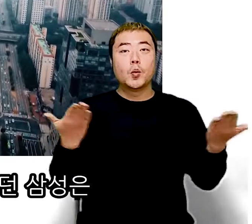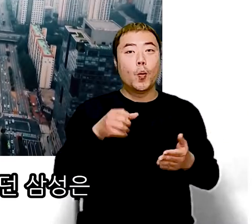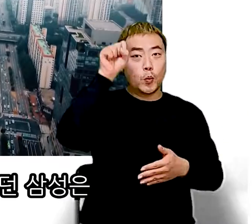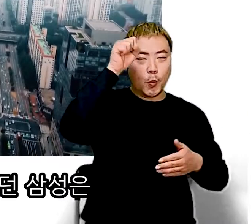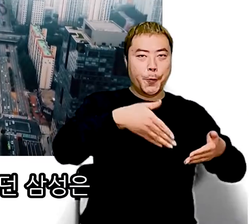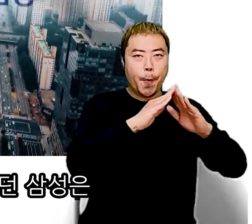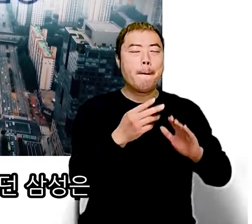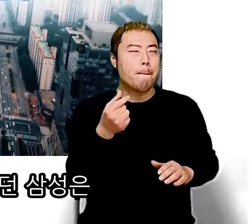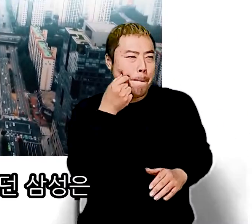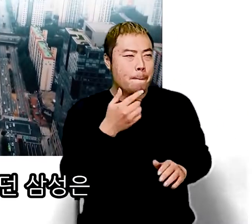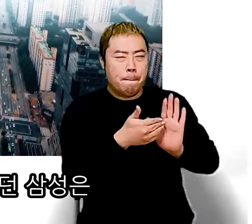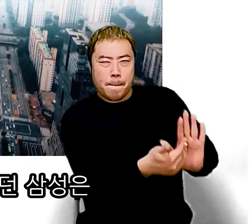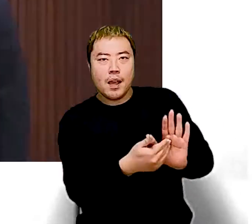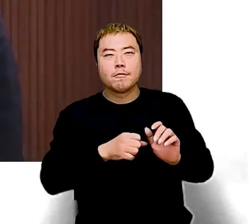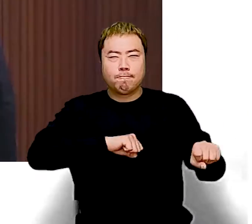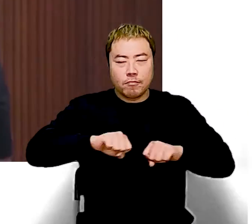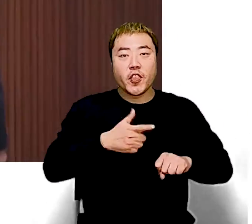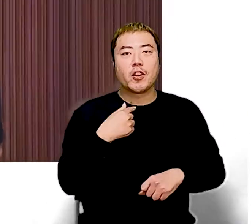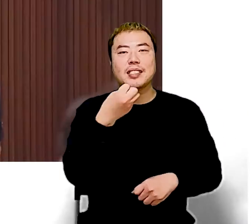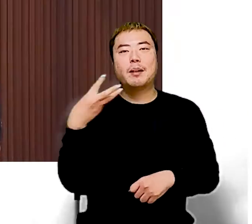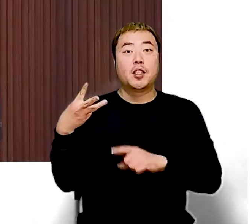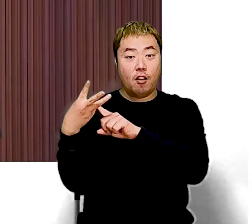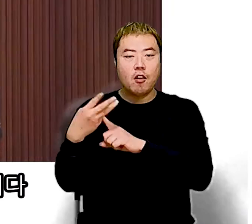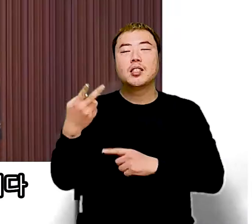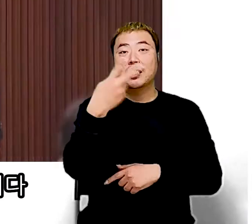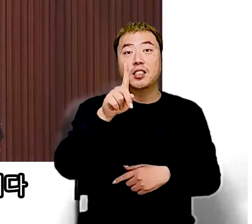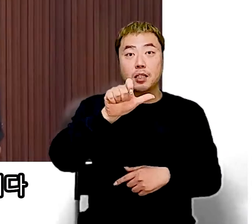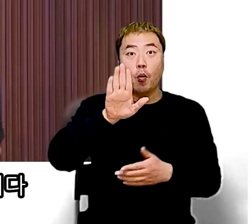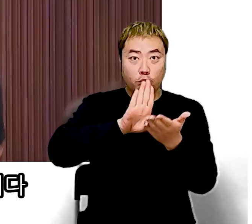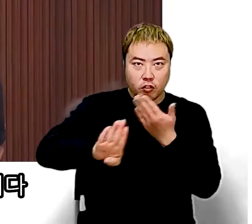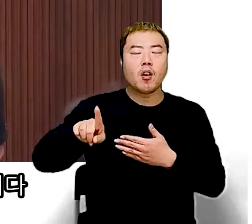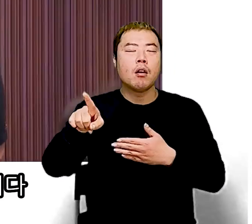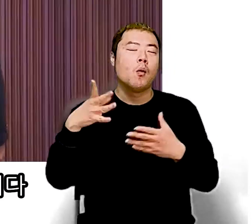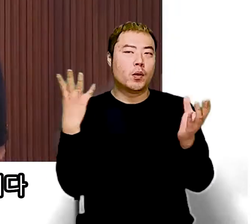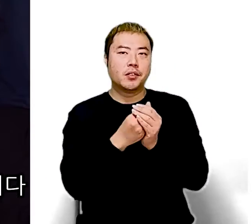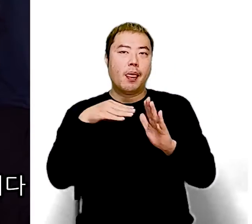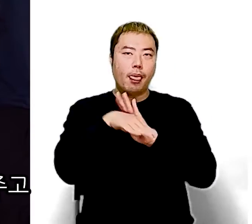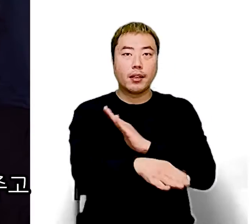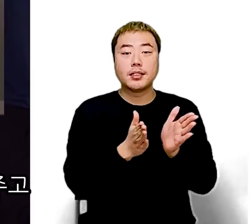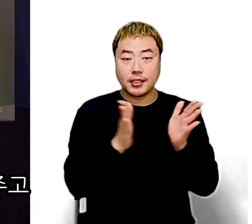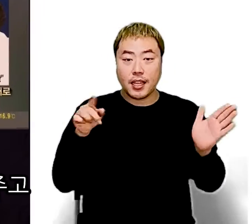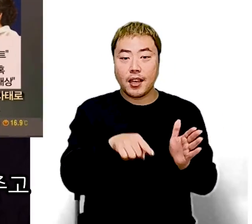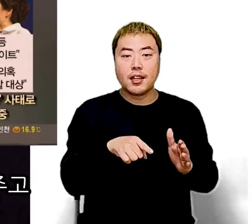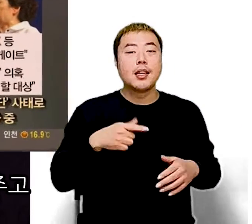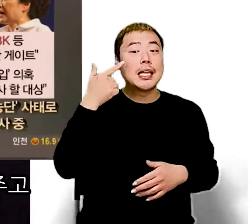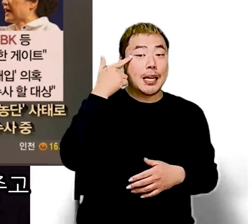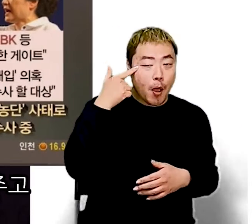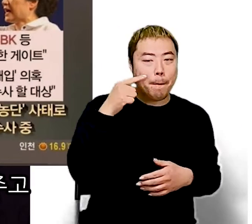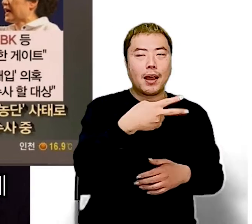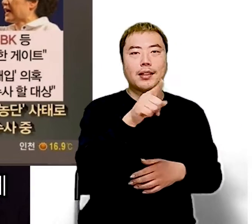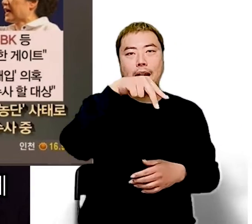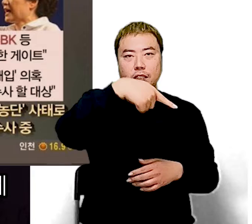무노조 경영의 신화를 써내려가던 삼성은 2015년을 기점으로 내리막길을 걷기 시작합니다. 이명박 다스